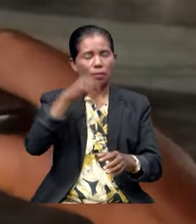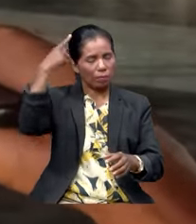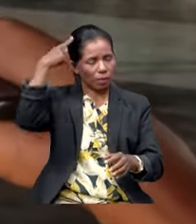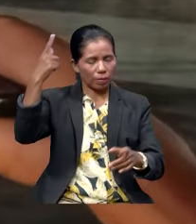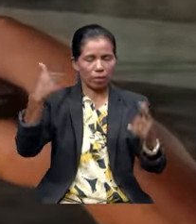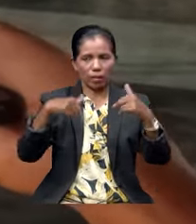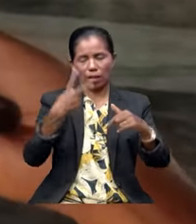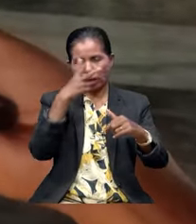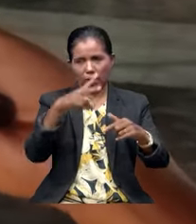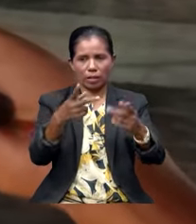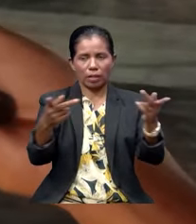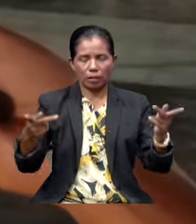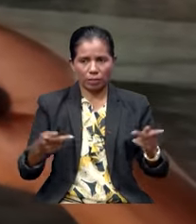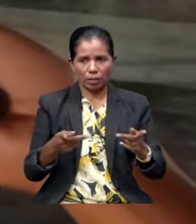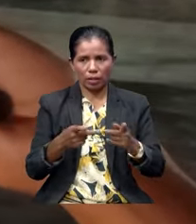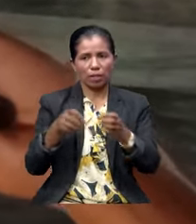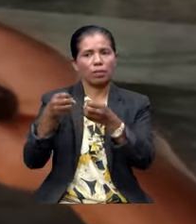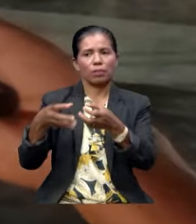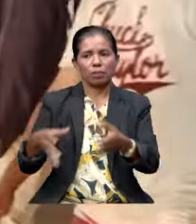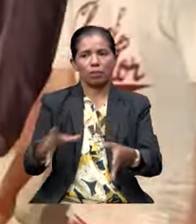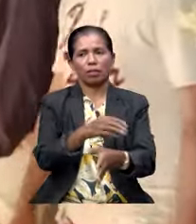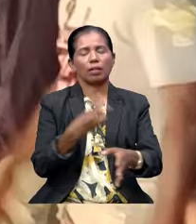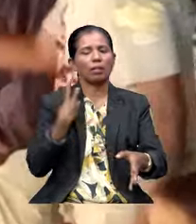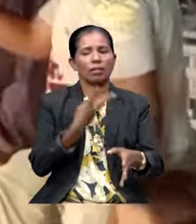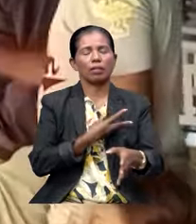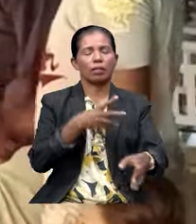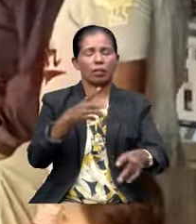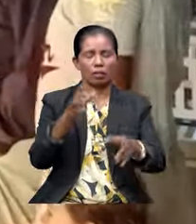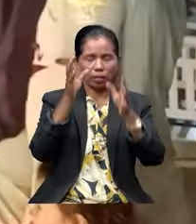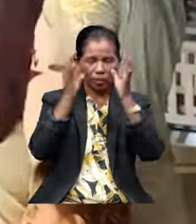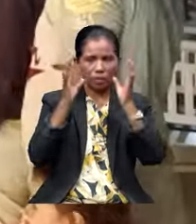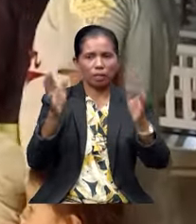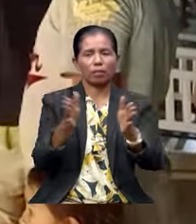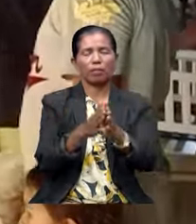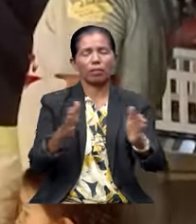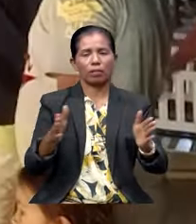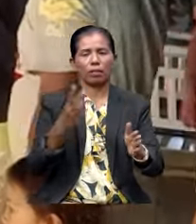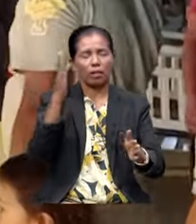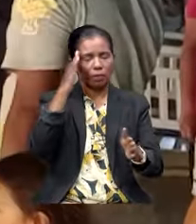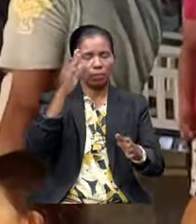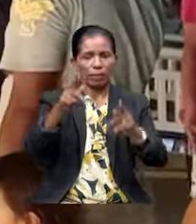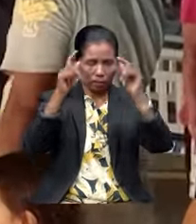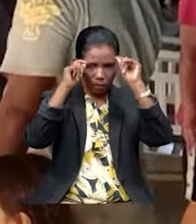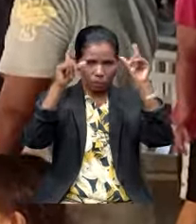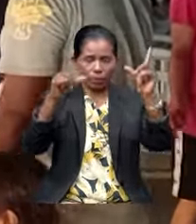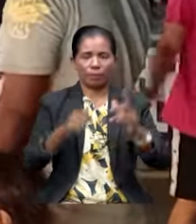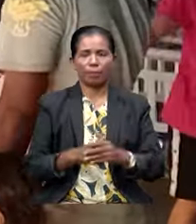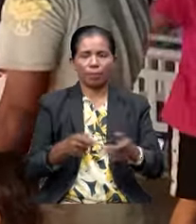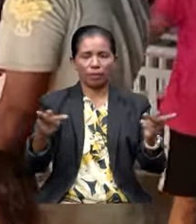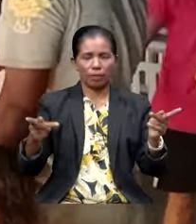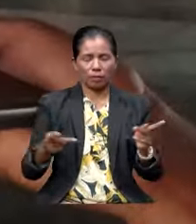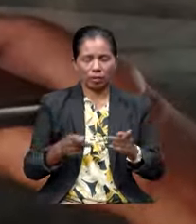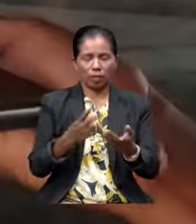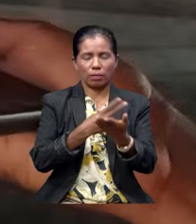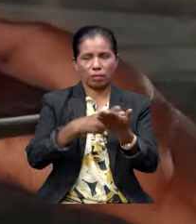fali hud hari fila fali ni fatin nebe ni husi kere dadang ba ita nudar tristeza bo tida i saudaris ida ba ita timor wangi. Ne fatin ida ke